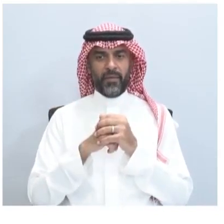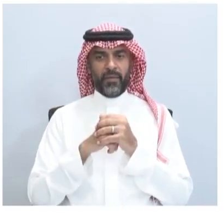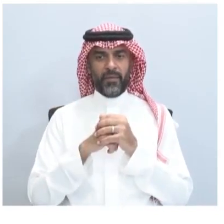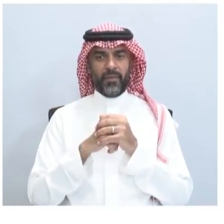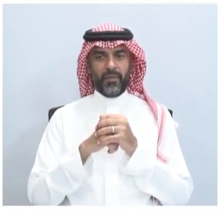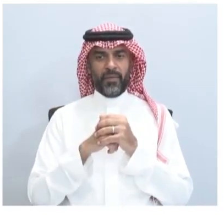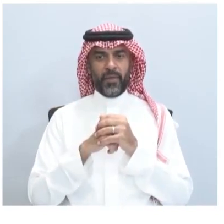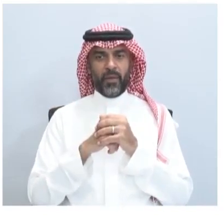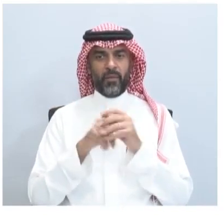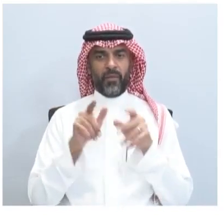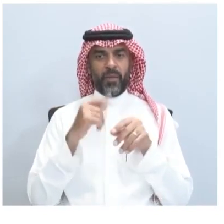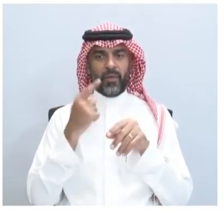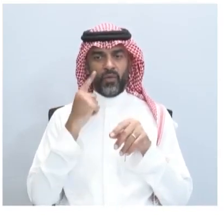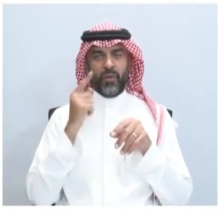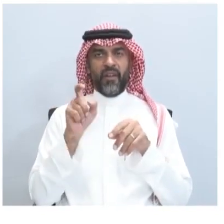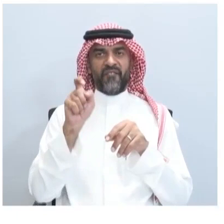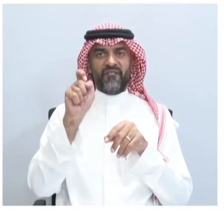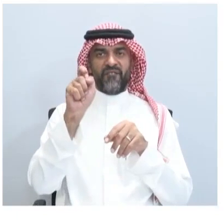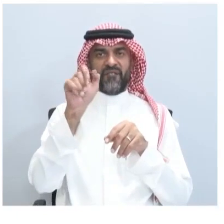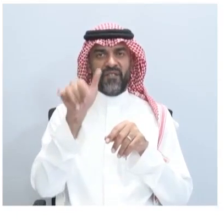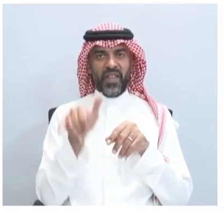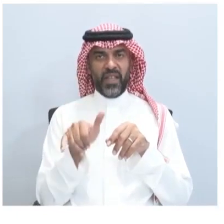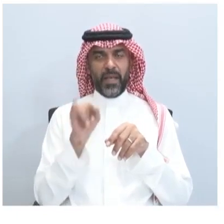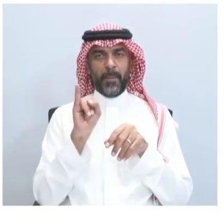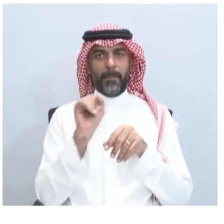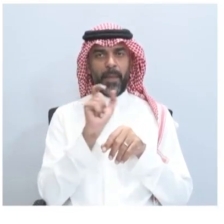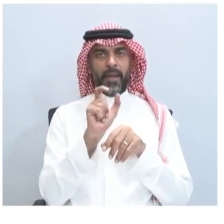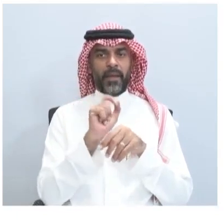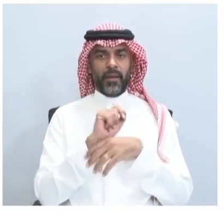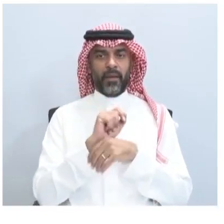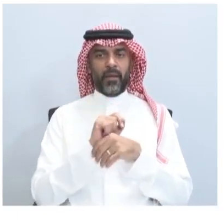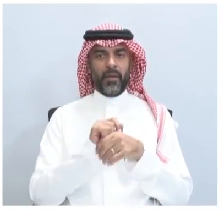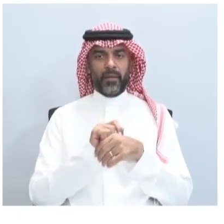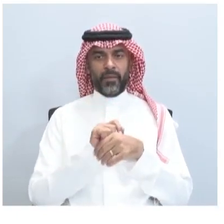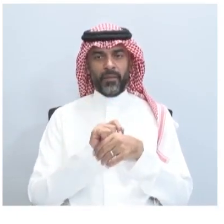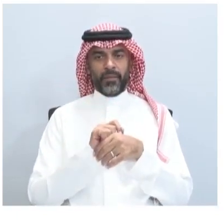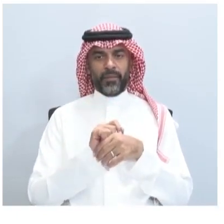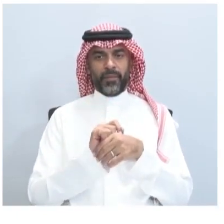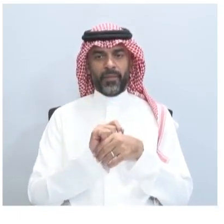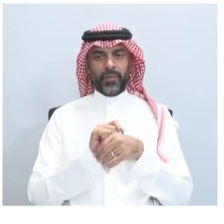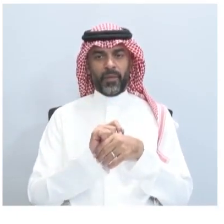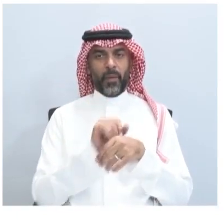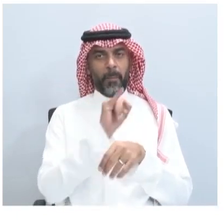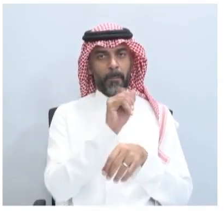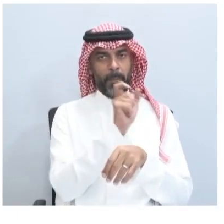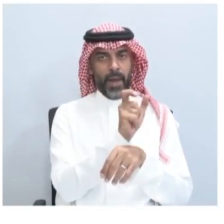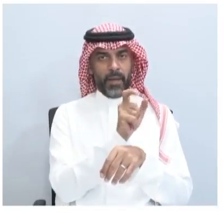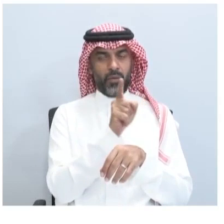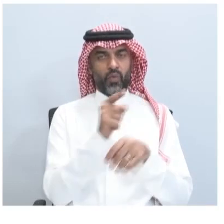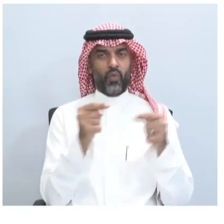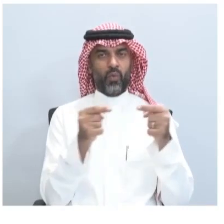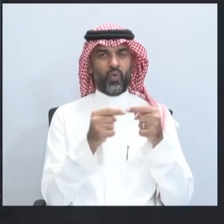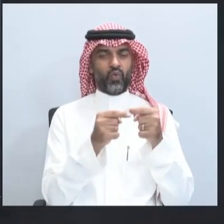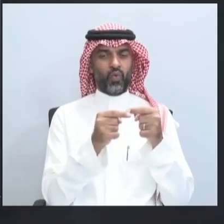في قولك اللهم اهدنا فيمن هديت هنا من اسم موصول